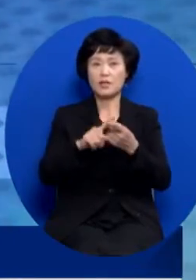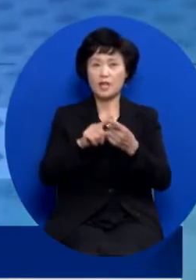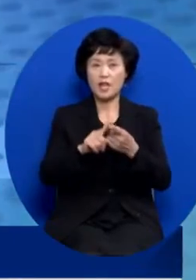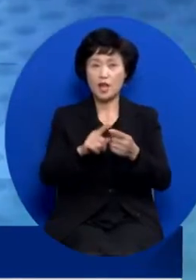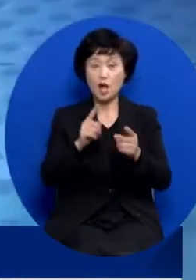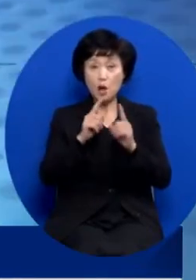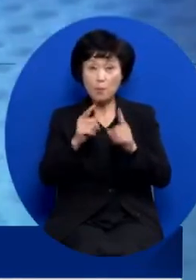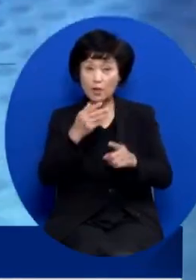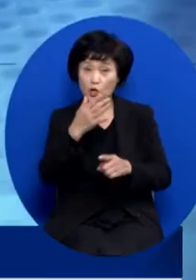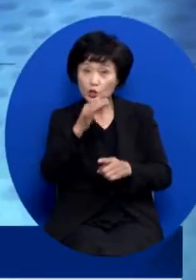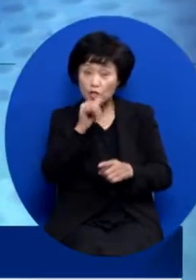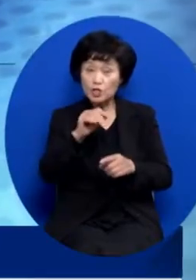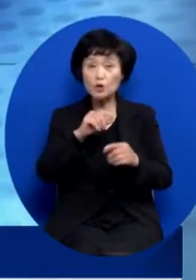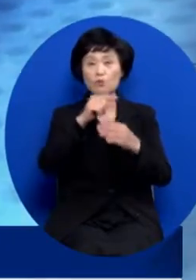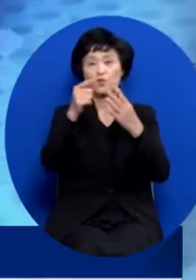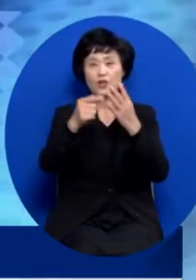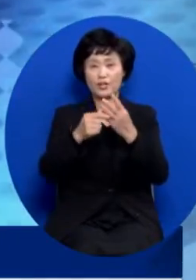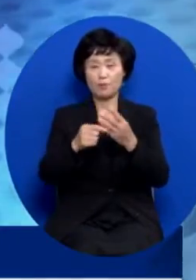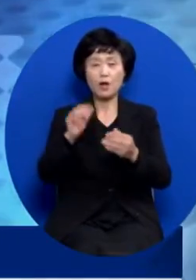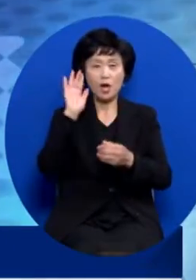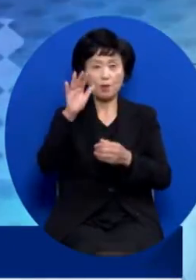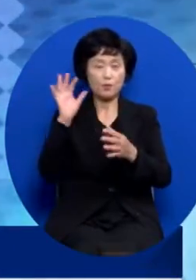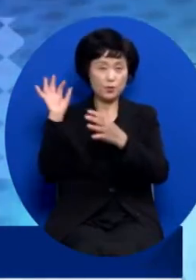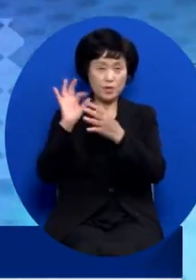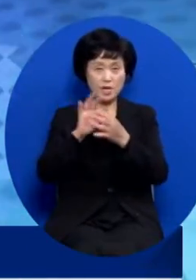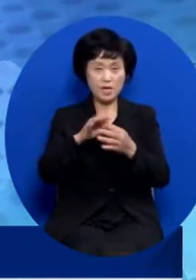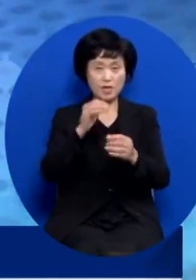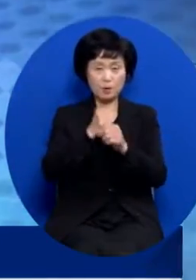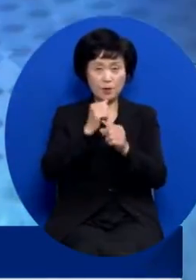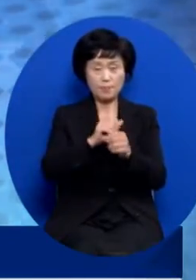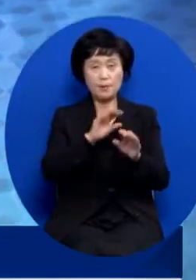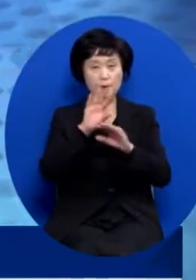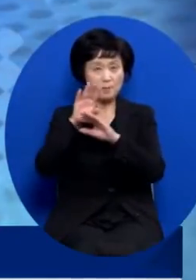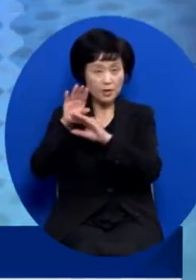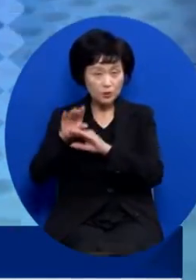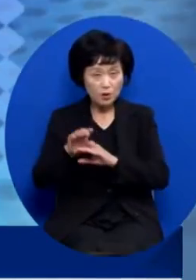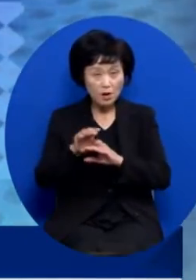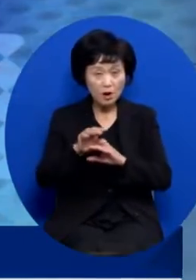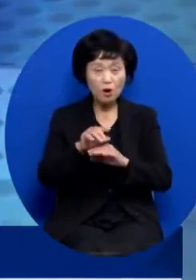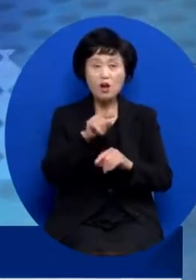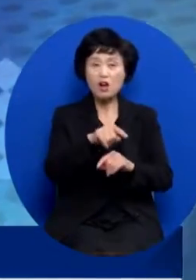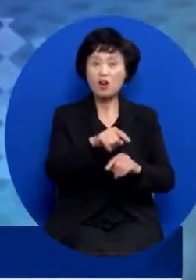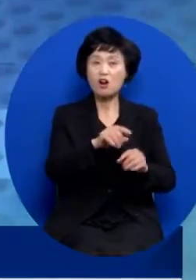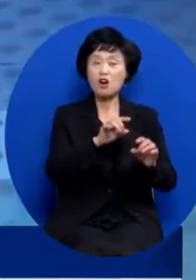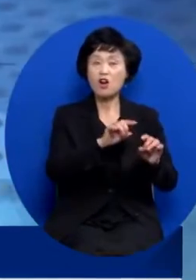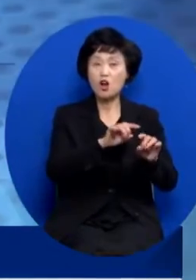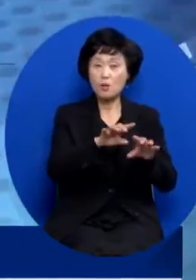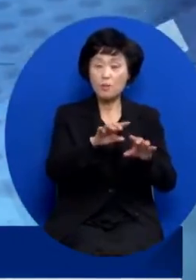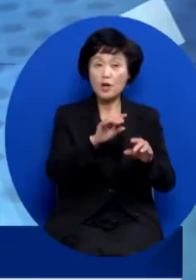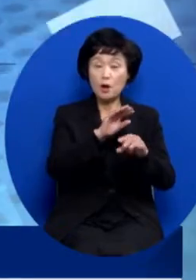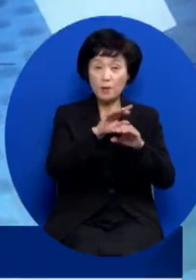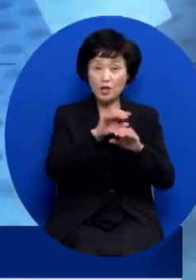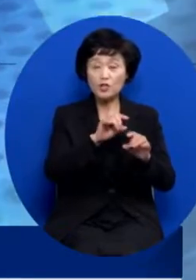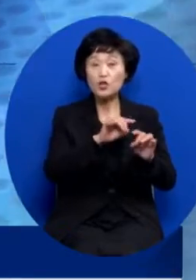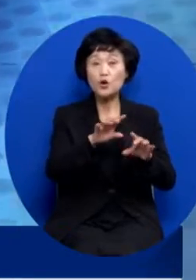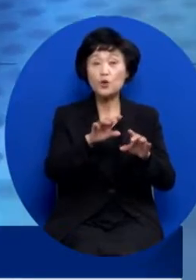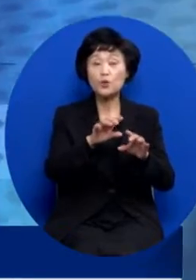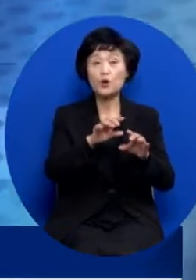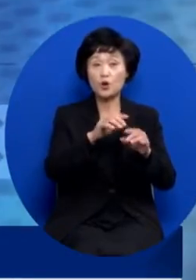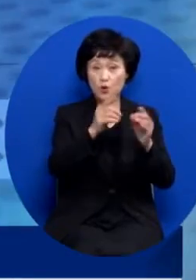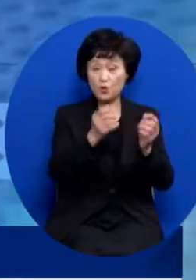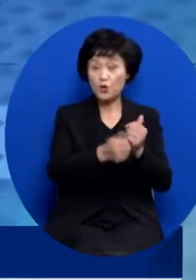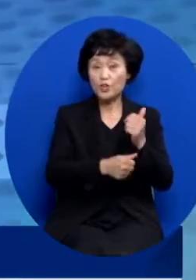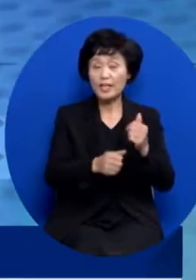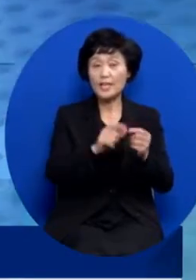수 있는 프로그램을 앞으로도 계속 만들더라도 이런 방송통신위원회를 통한 제재 조치는 없을 거라고